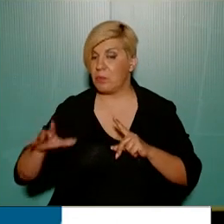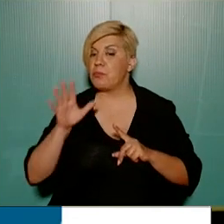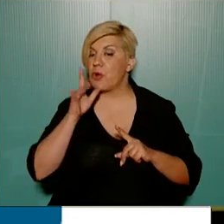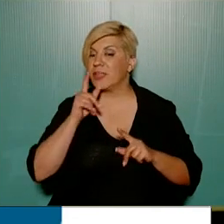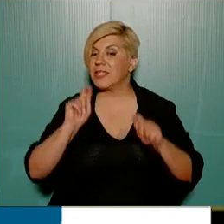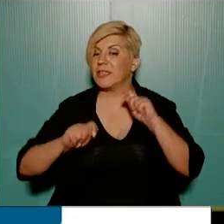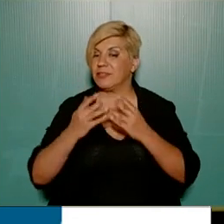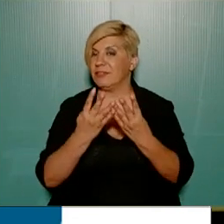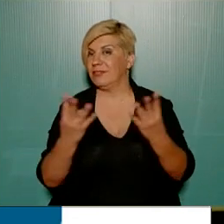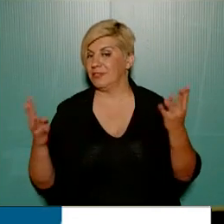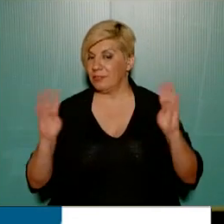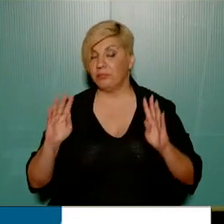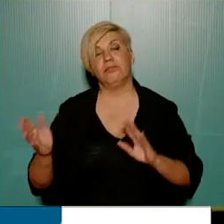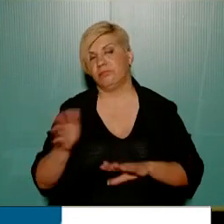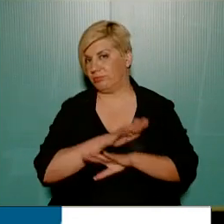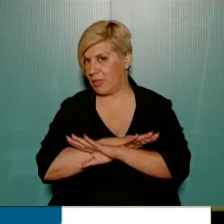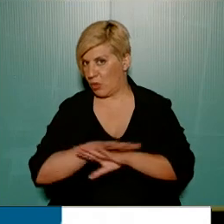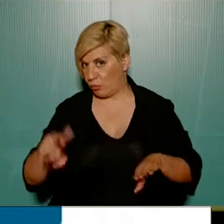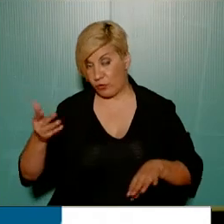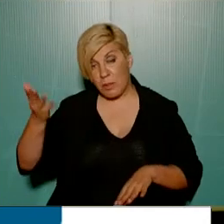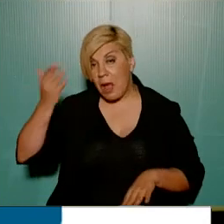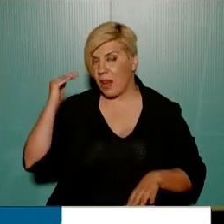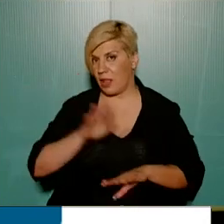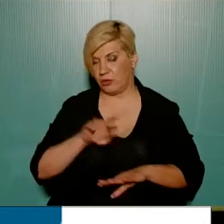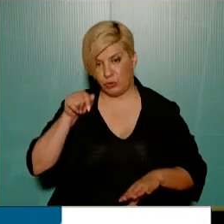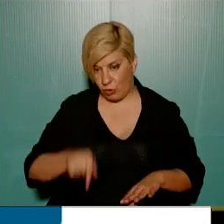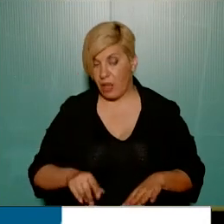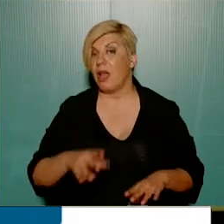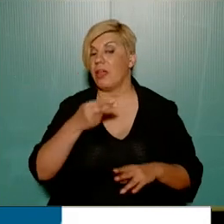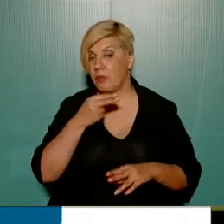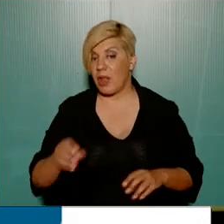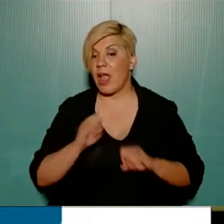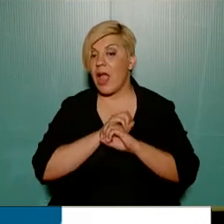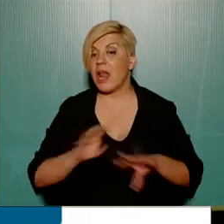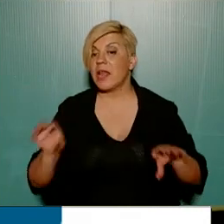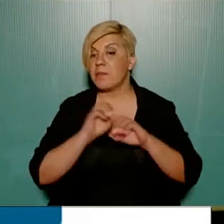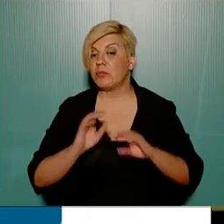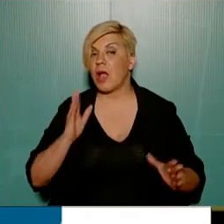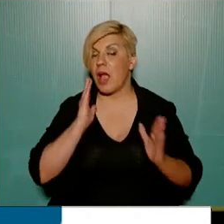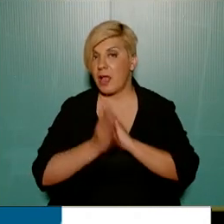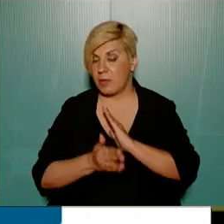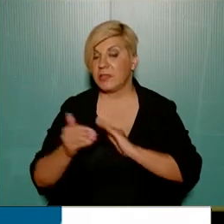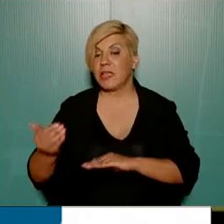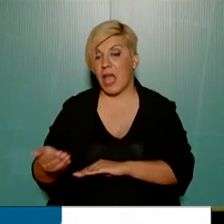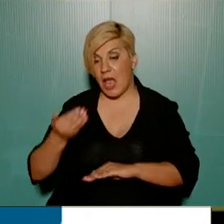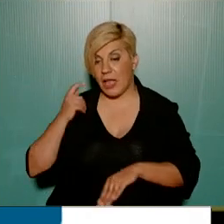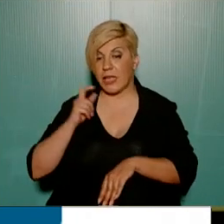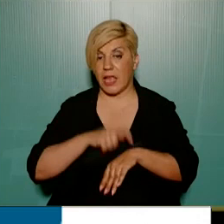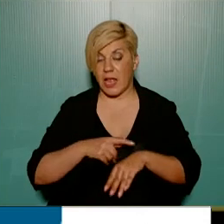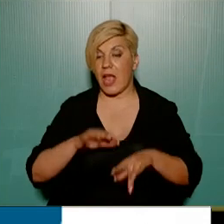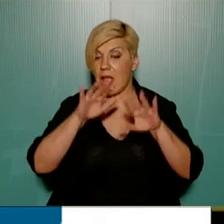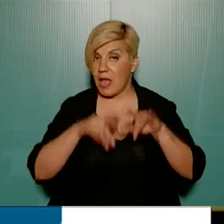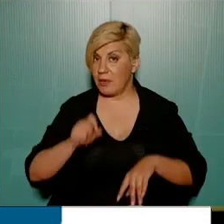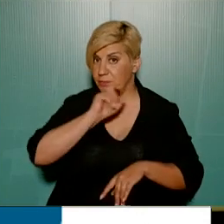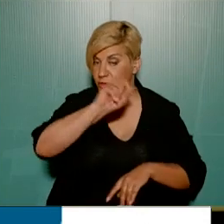πρόχειρες κατασκευές περνούν στο παρελθόν. Στο πλαίσιο αυτό, ενημερώσαμε άμεσα και έγκαιρα με σχετική επιστολή